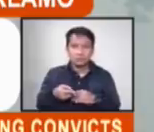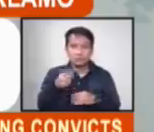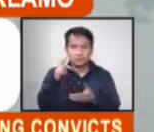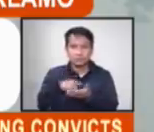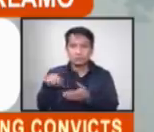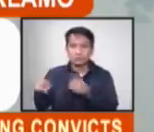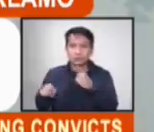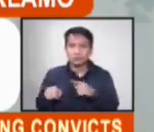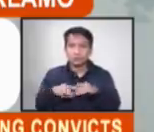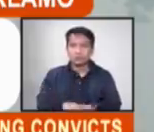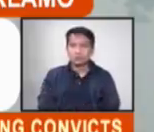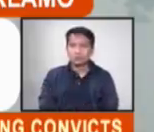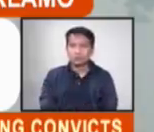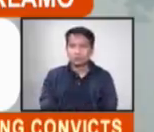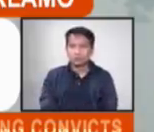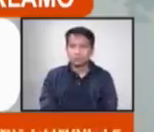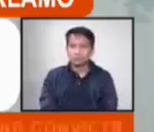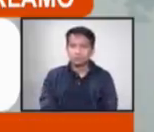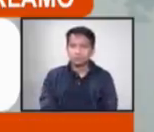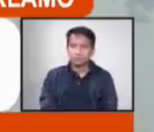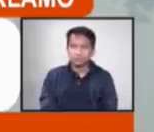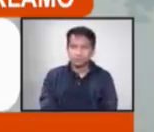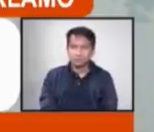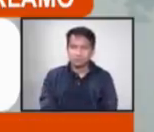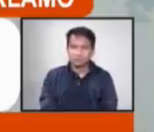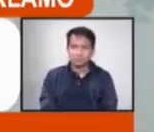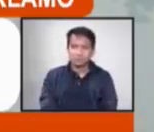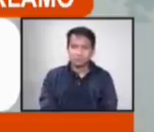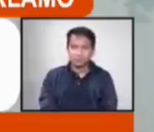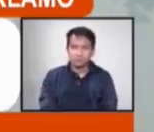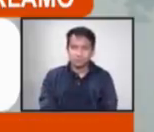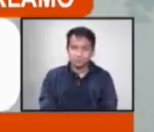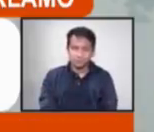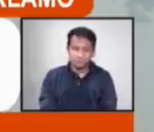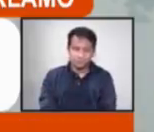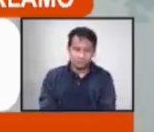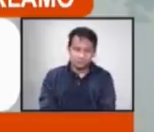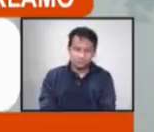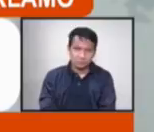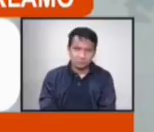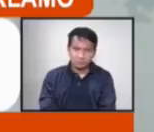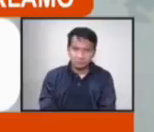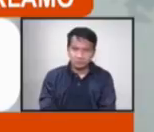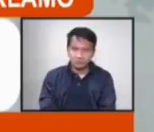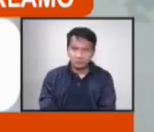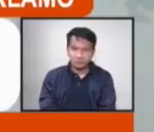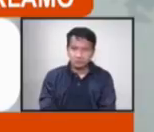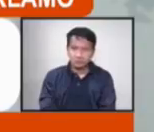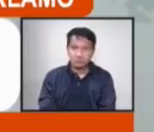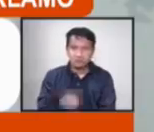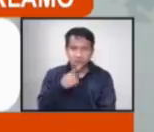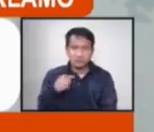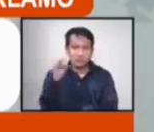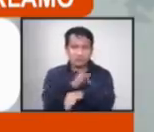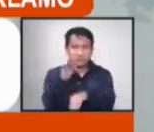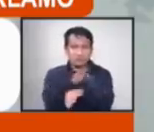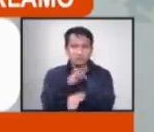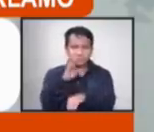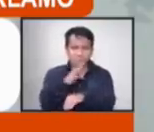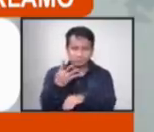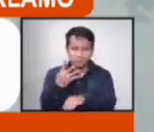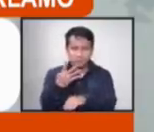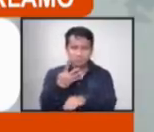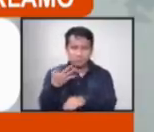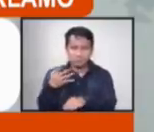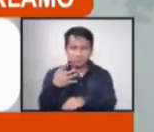nakikialam. Bata lang to. Alam mo, yung time na may mga pasok sila, bagong pasok sila. Bakit pinagpipilitan ninyo? Kuhanin ang 3 anak